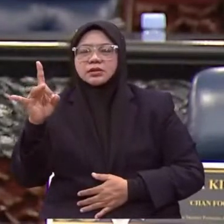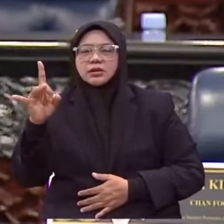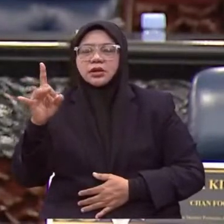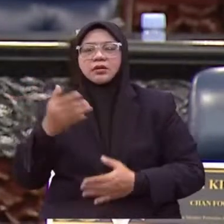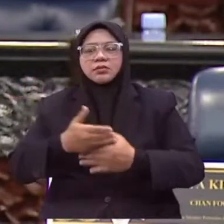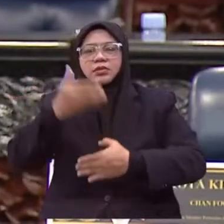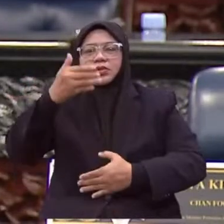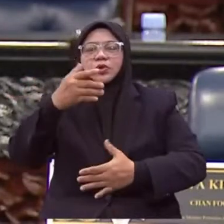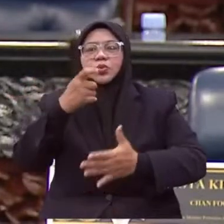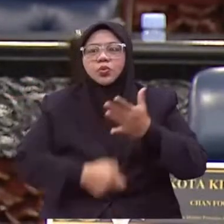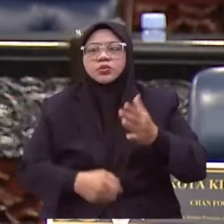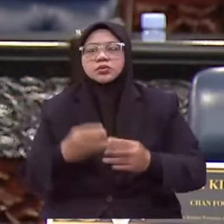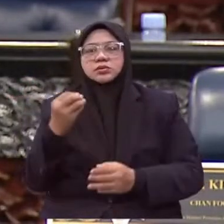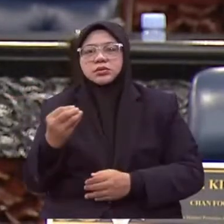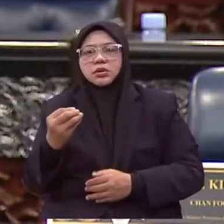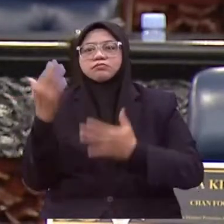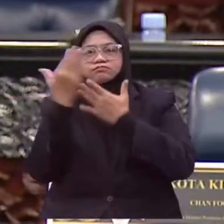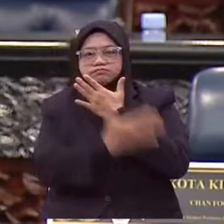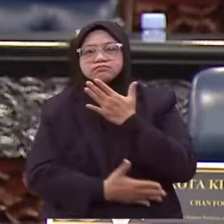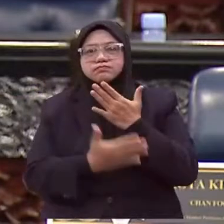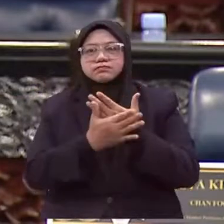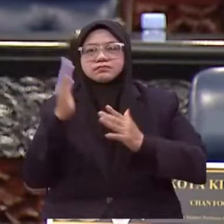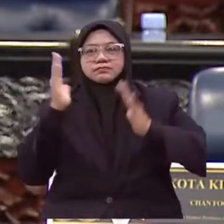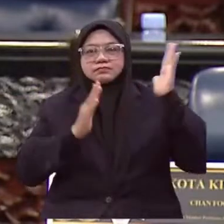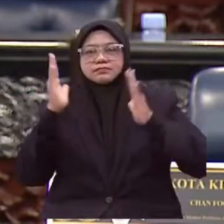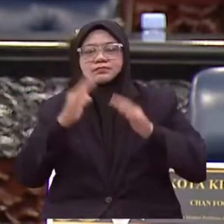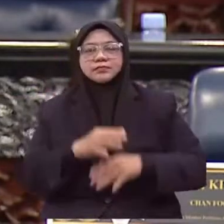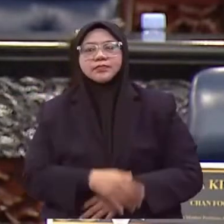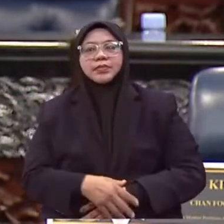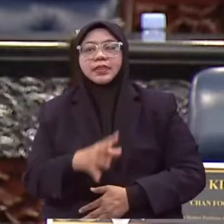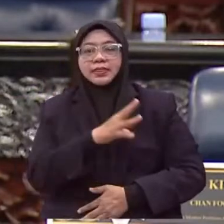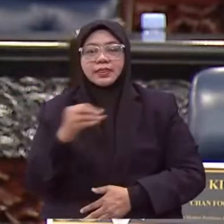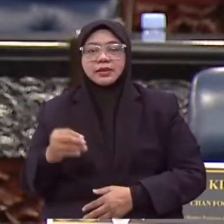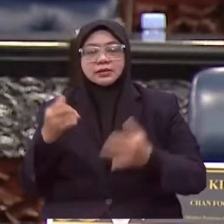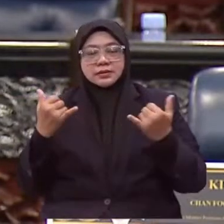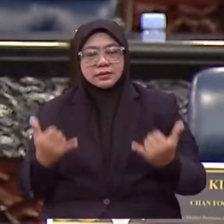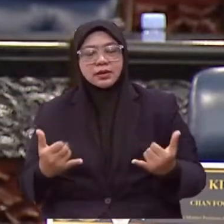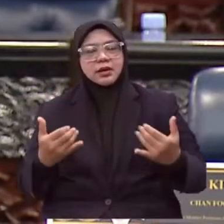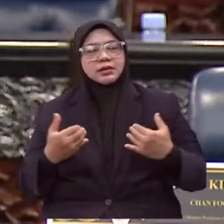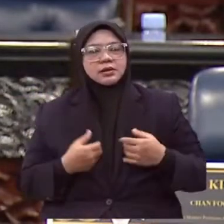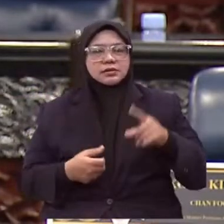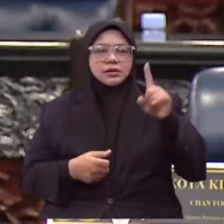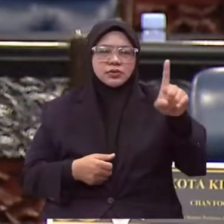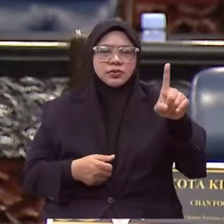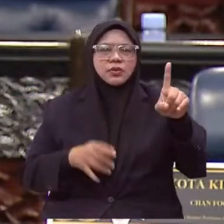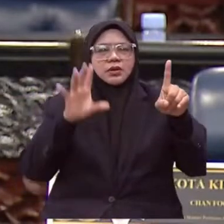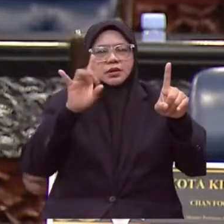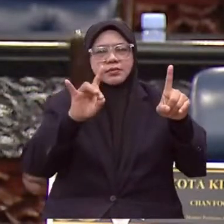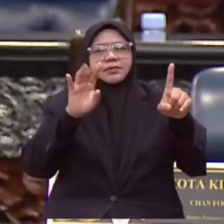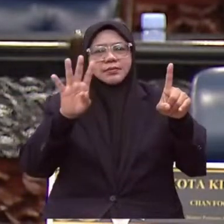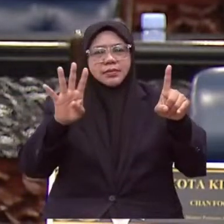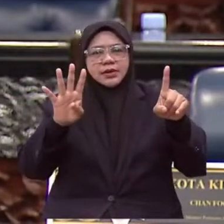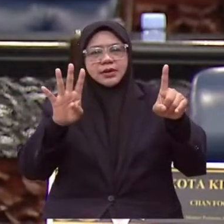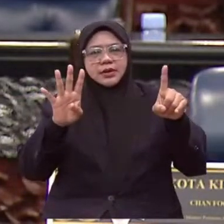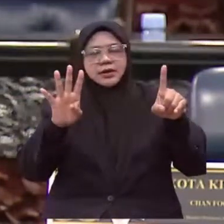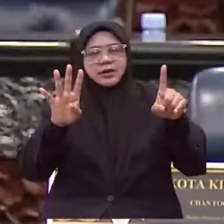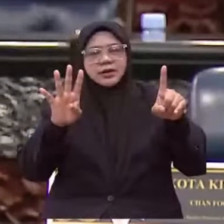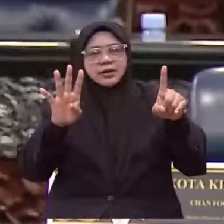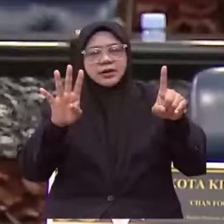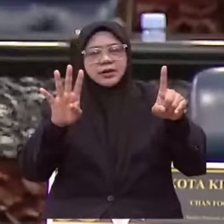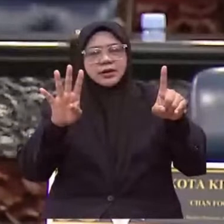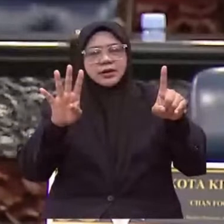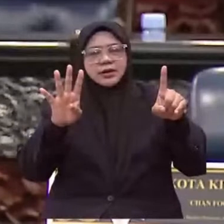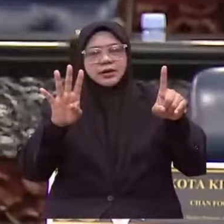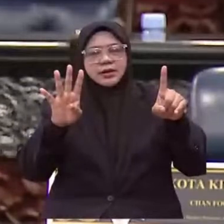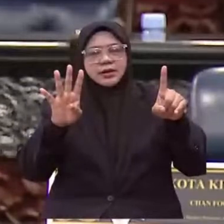di seluruh negara daripada bilangan tersebut sebanyak 1084 pangsepuh request